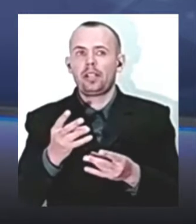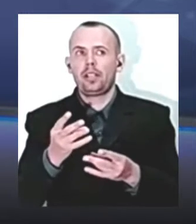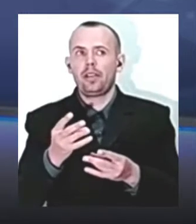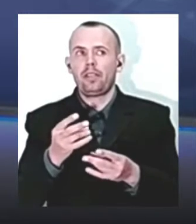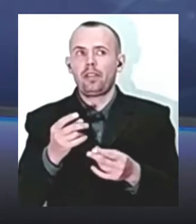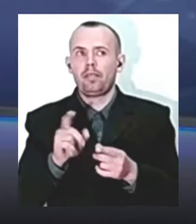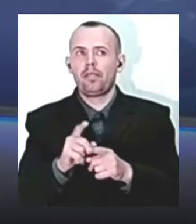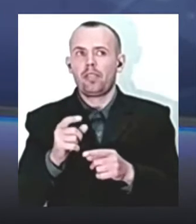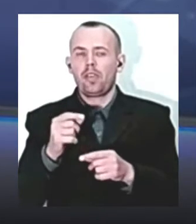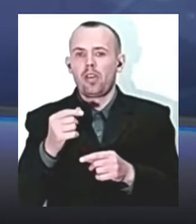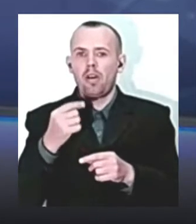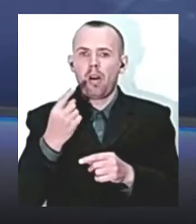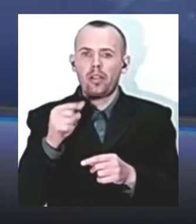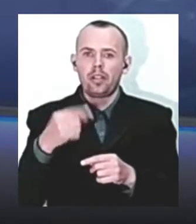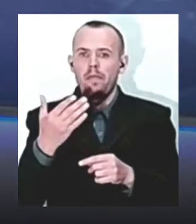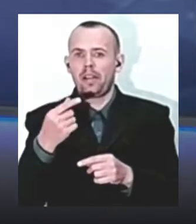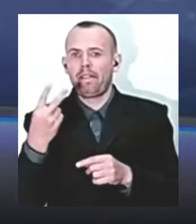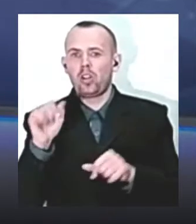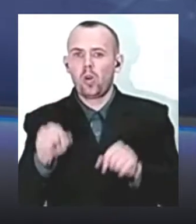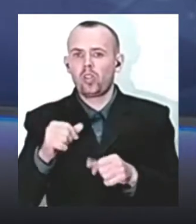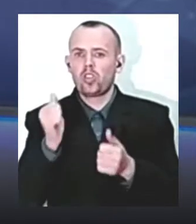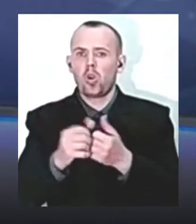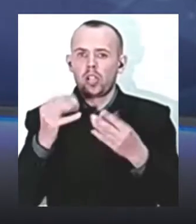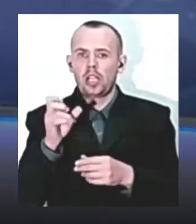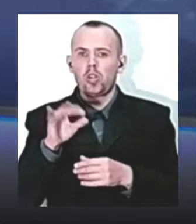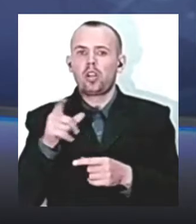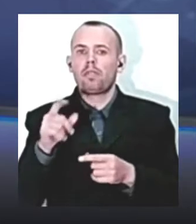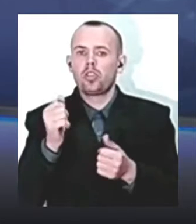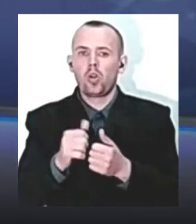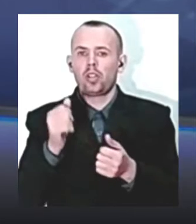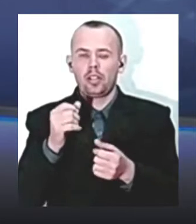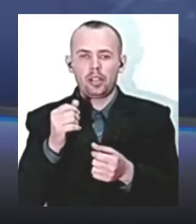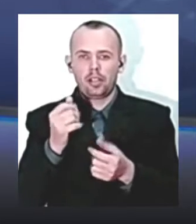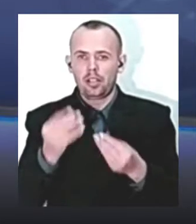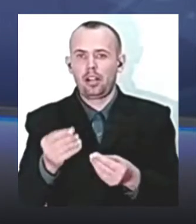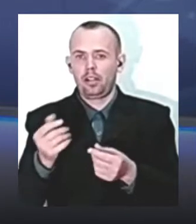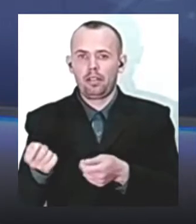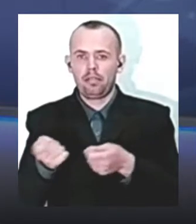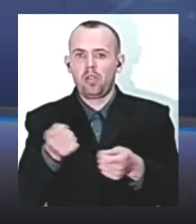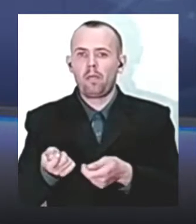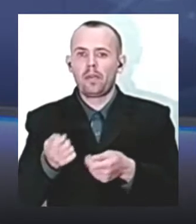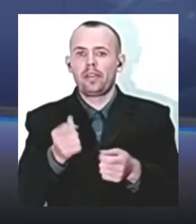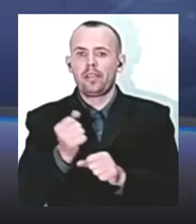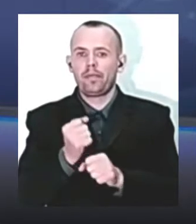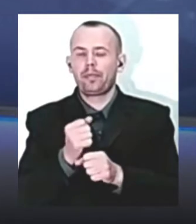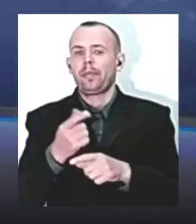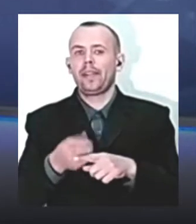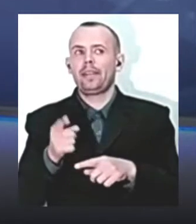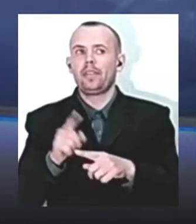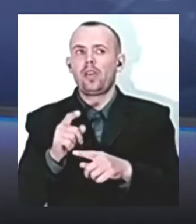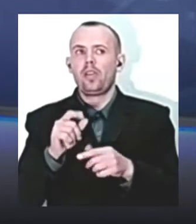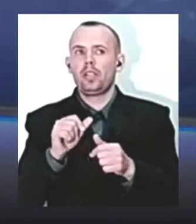тонни щоденно кисню. І їм щоденно робили поставки, останні рази це було затримувалось,